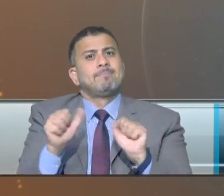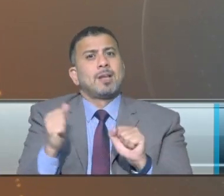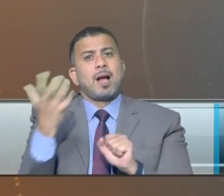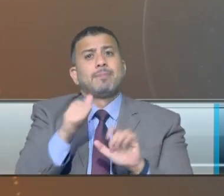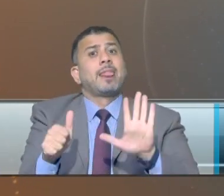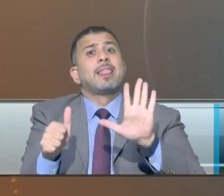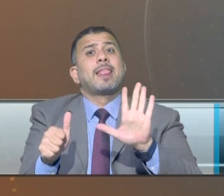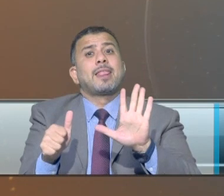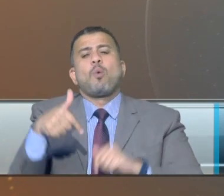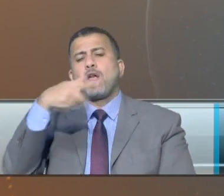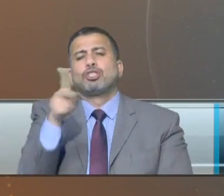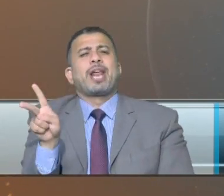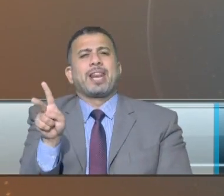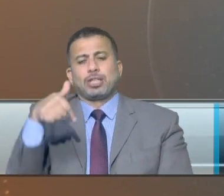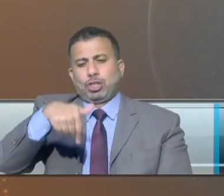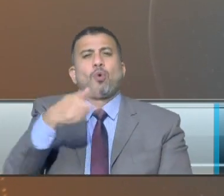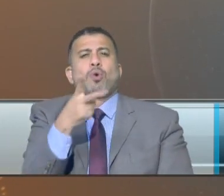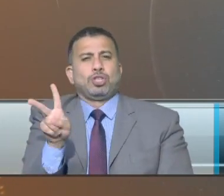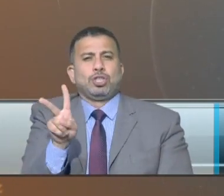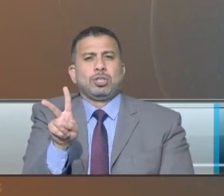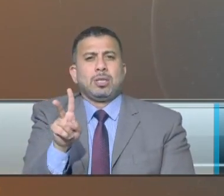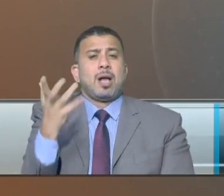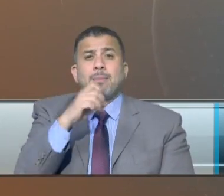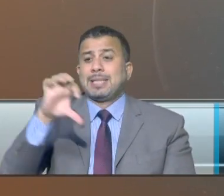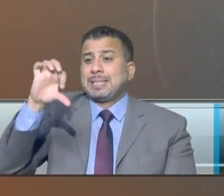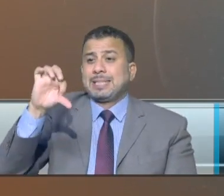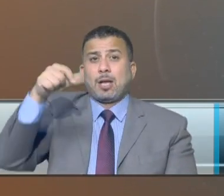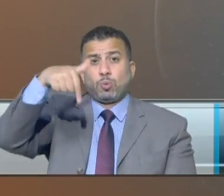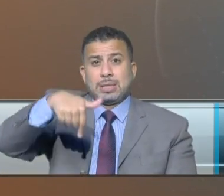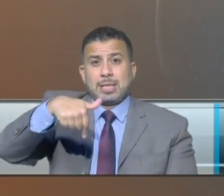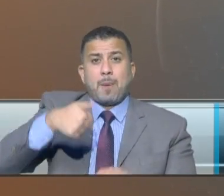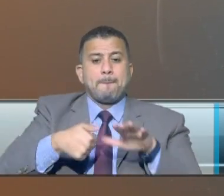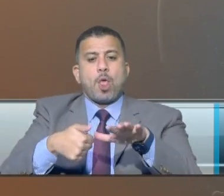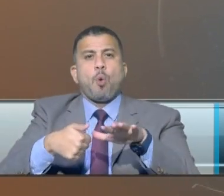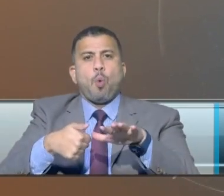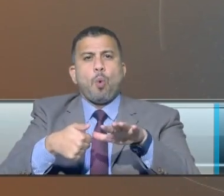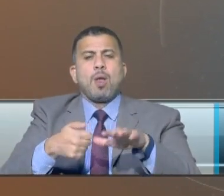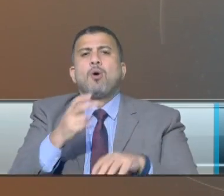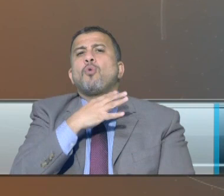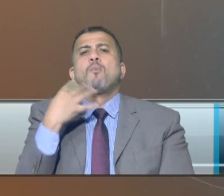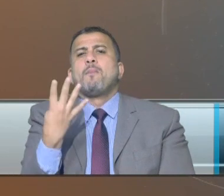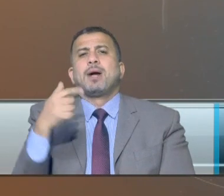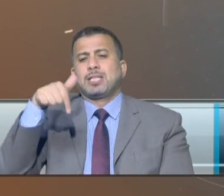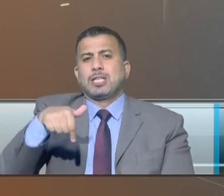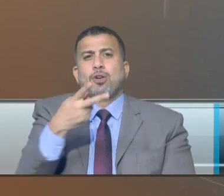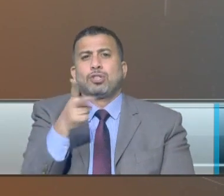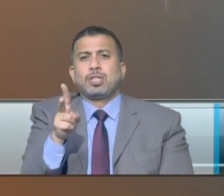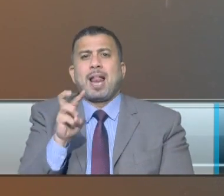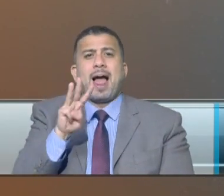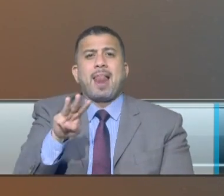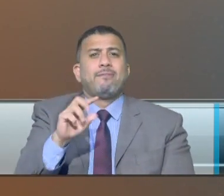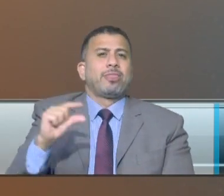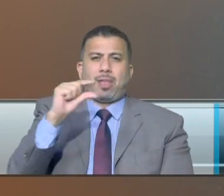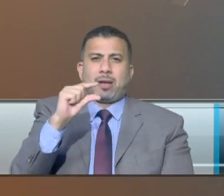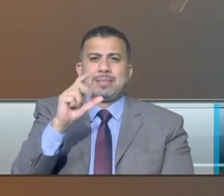ضمن الدفعه ال 26 والع مبلغ 69 مليو و466 ال